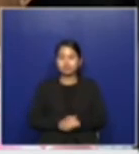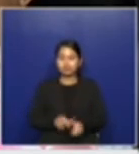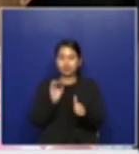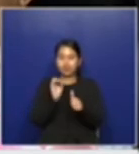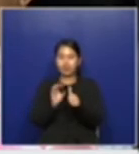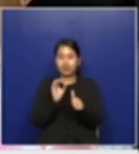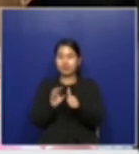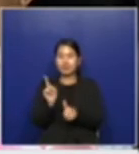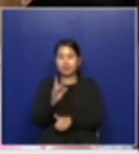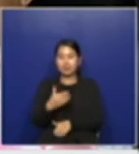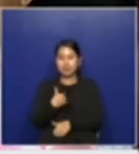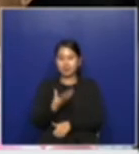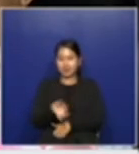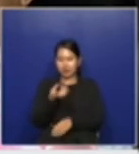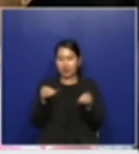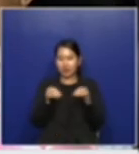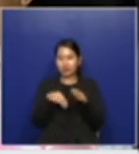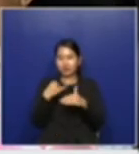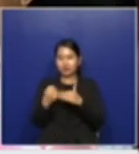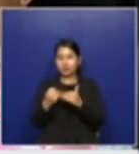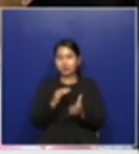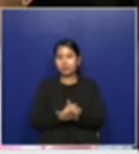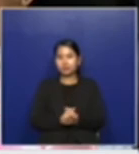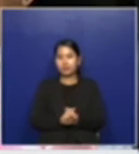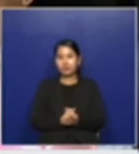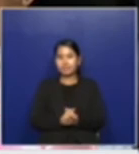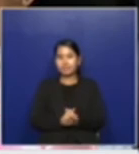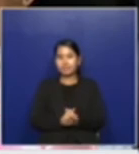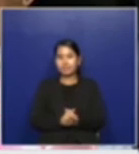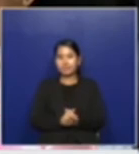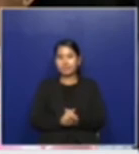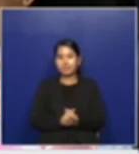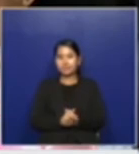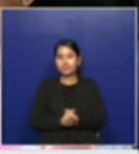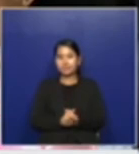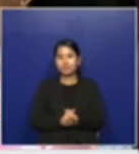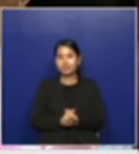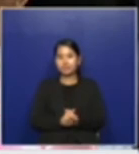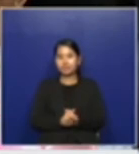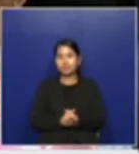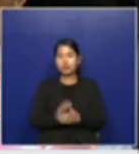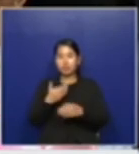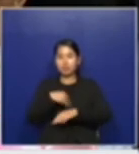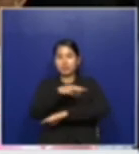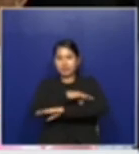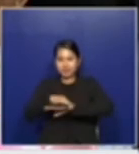ครับท่านนายผมนิดเดียวจบละฮะ ผมอ่านด้วยความเคารพท่านท่านผมขีดเส้นใต้ไ